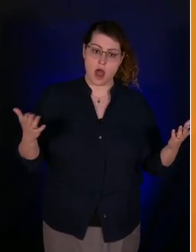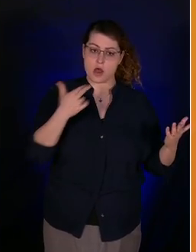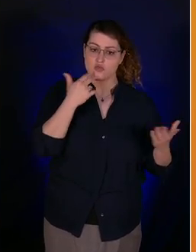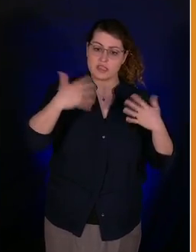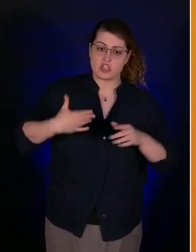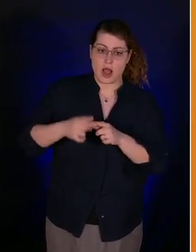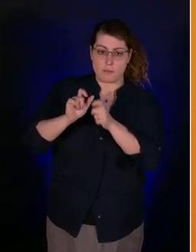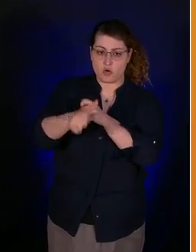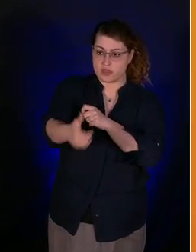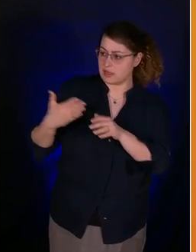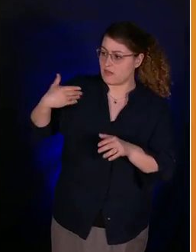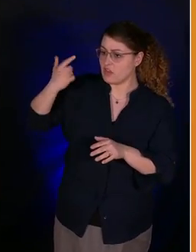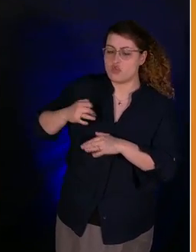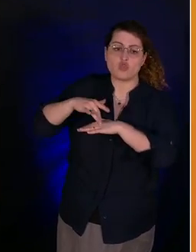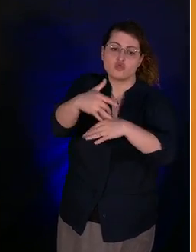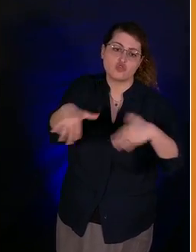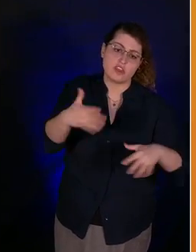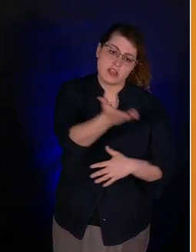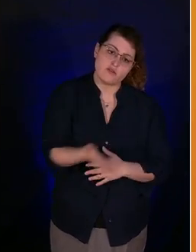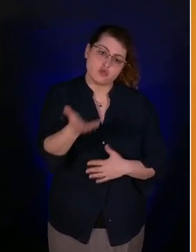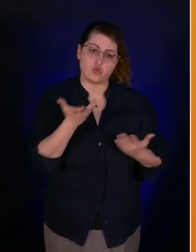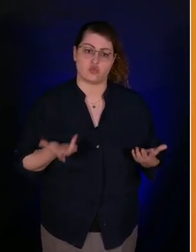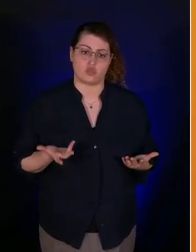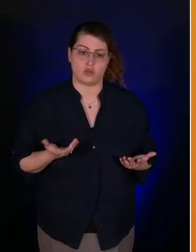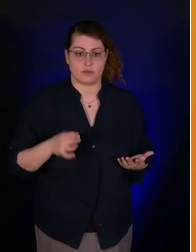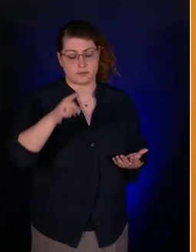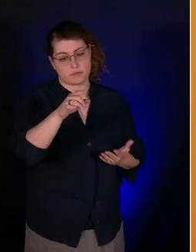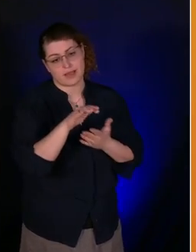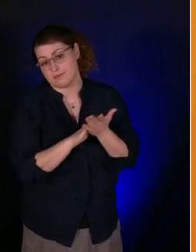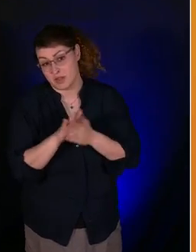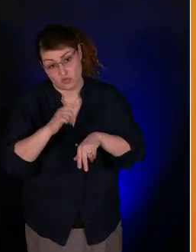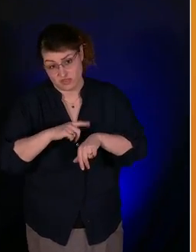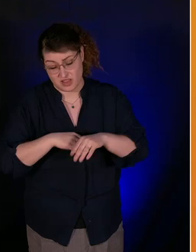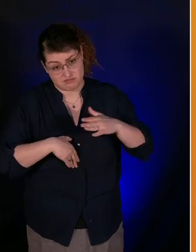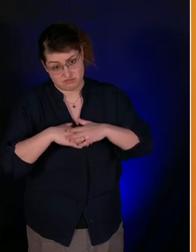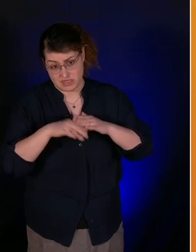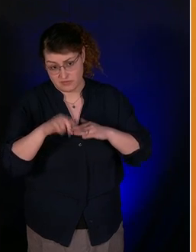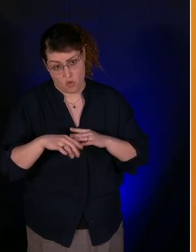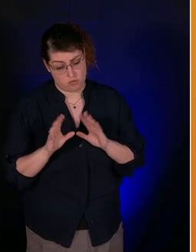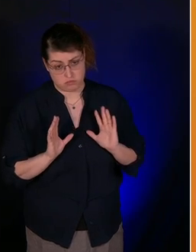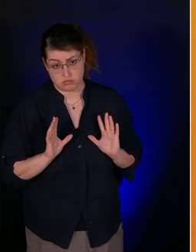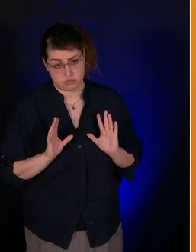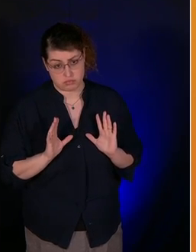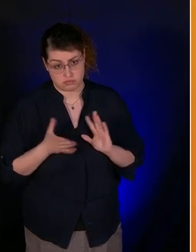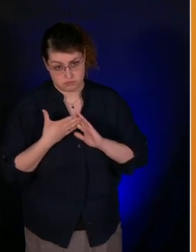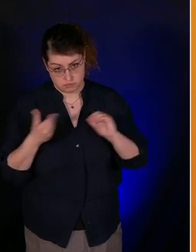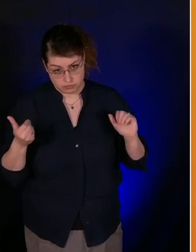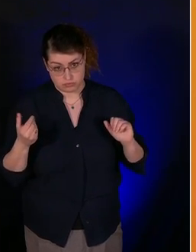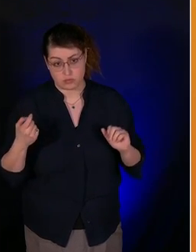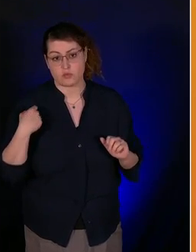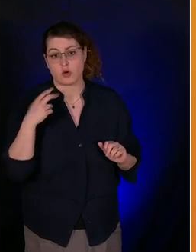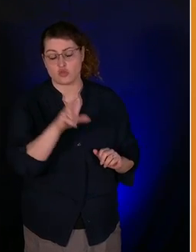utilisés pendant deux jours. Depuis ce matin, tout le monde a respecté le temps. Il faut conclure, camarade. Je passe la parole au micro